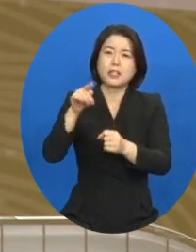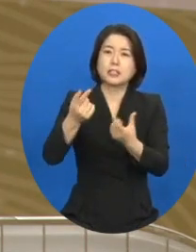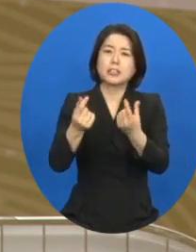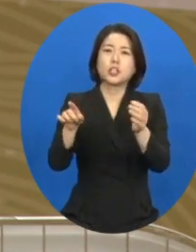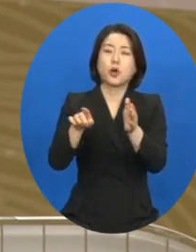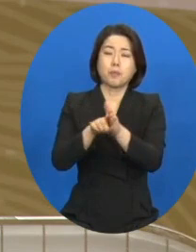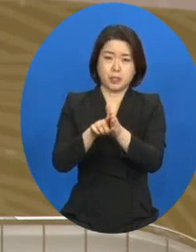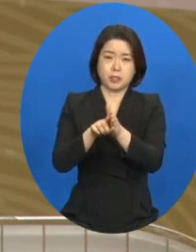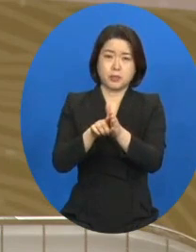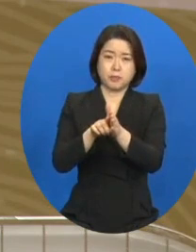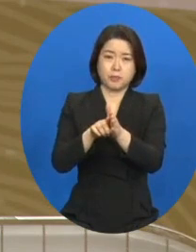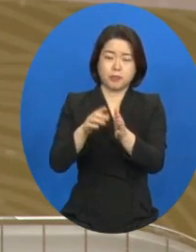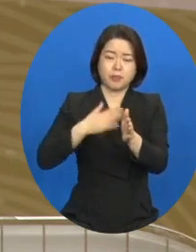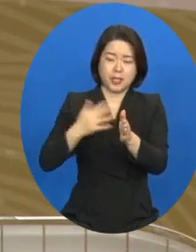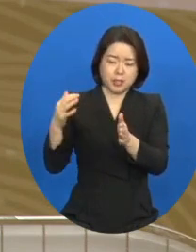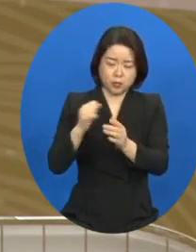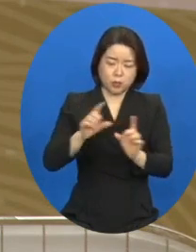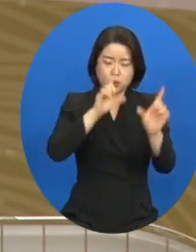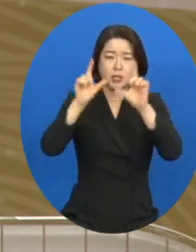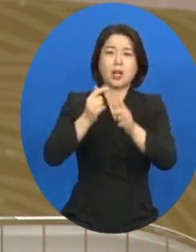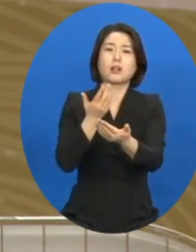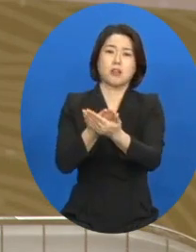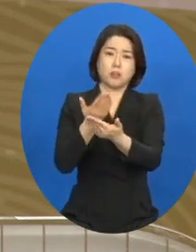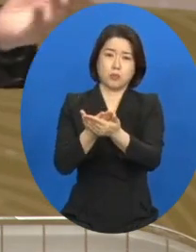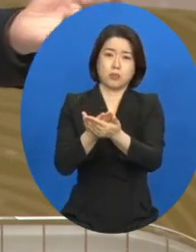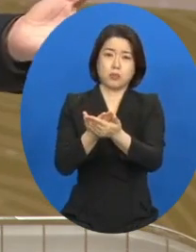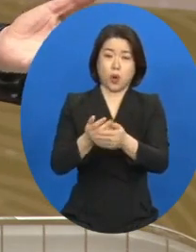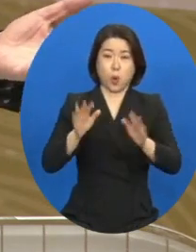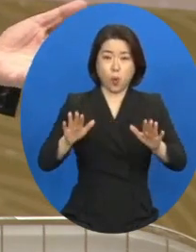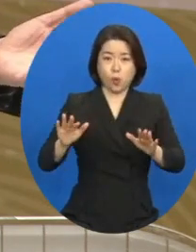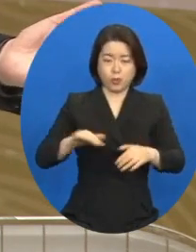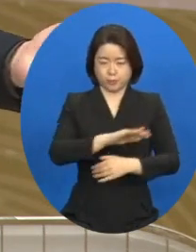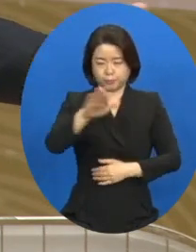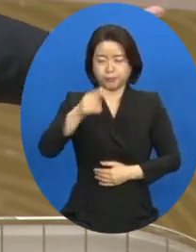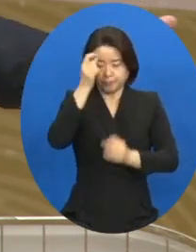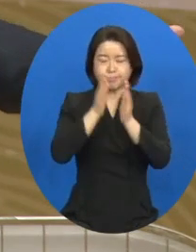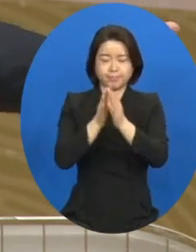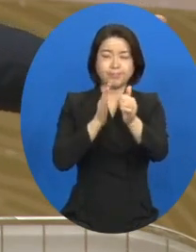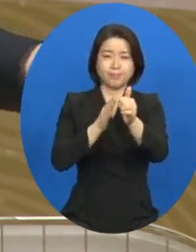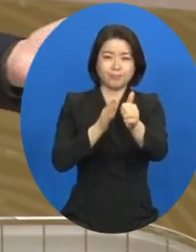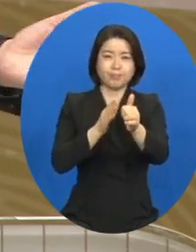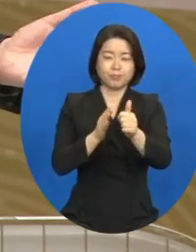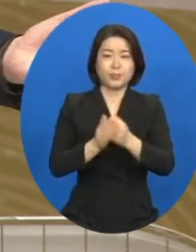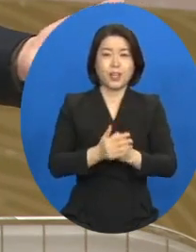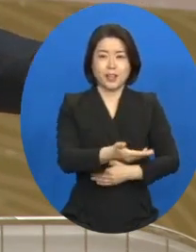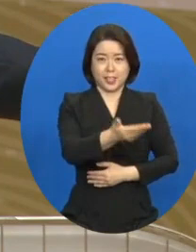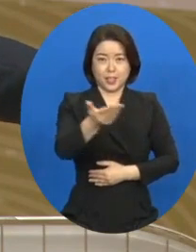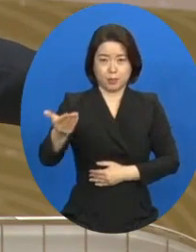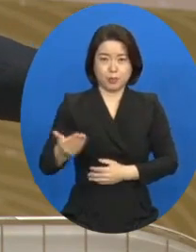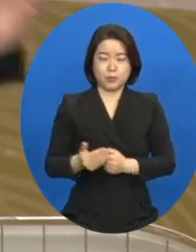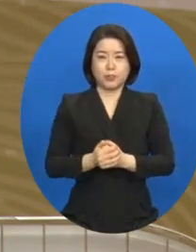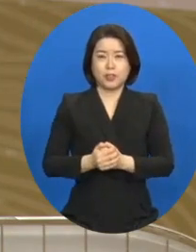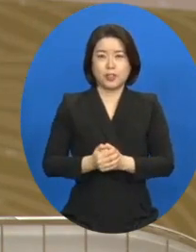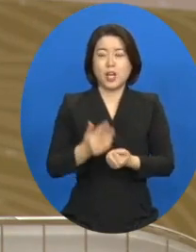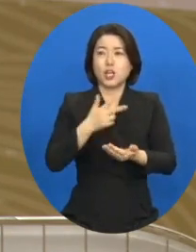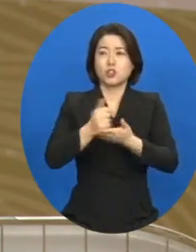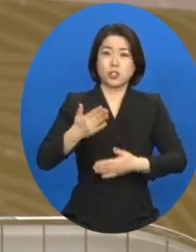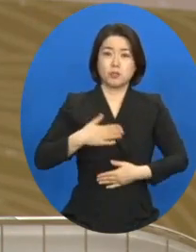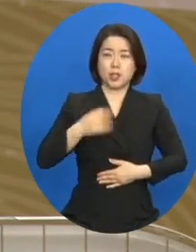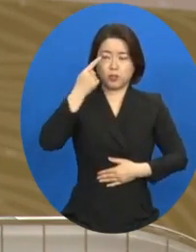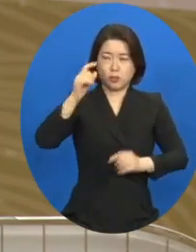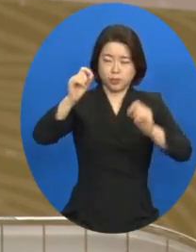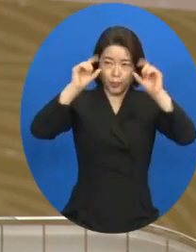믿음으로 그렇게 살게 해 주옵소서. 오늘도 우리 기도하십시다. 여러분, 주님 제 눈을